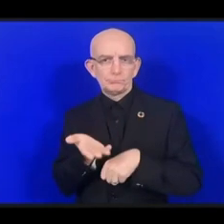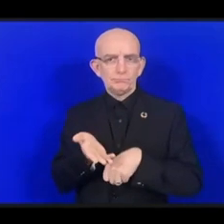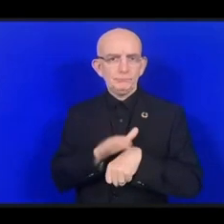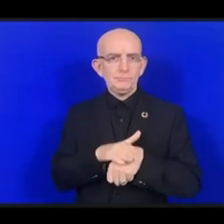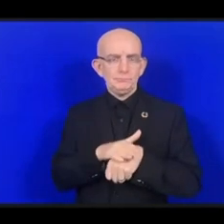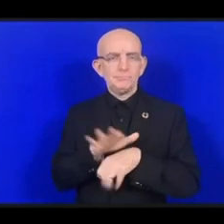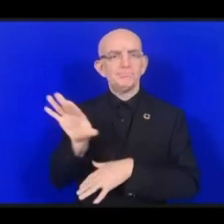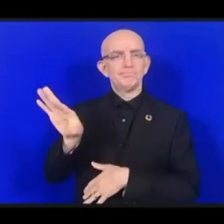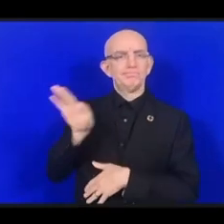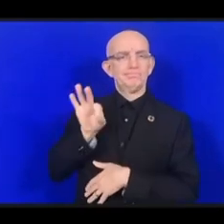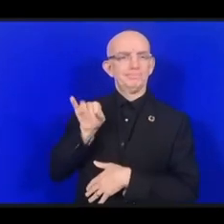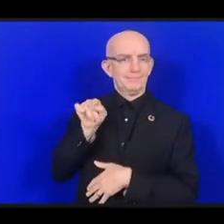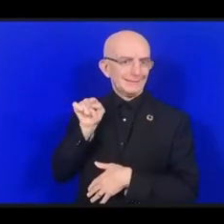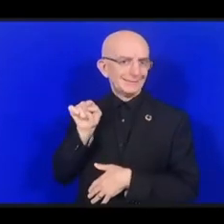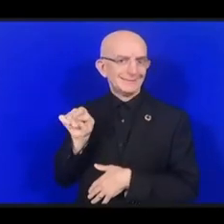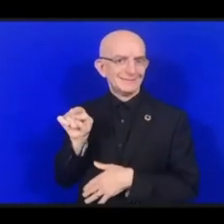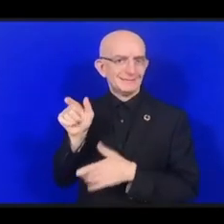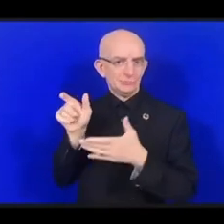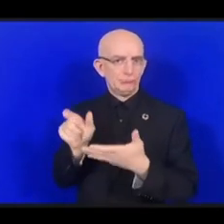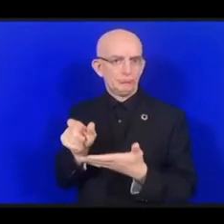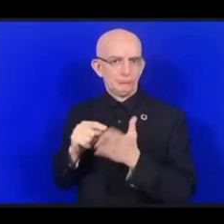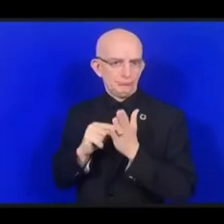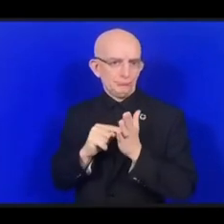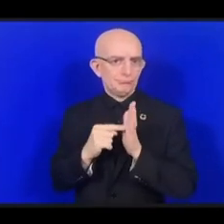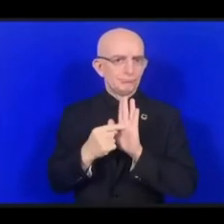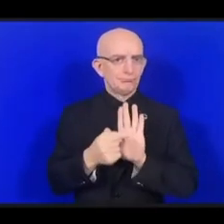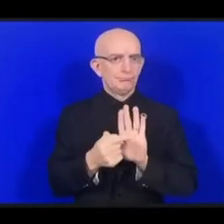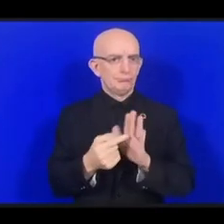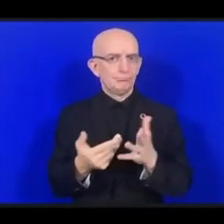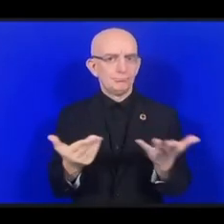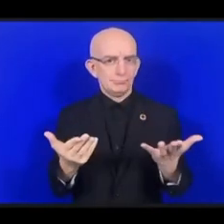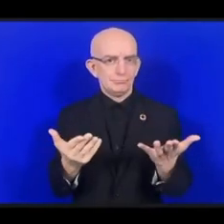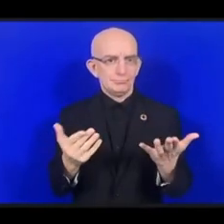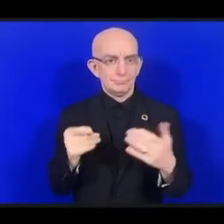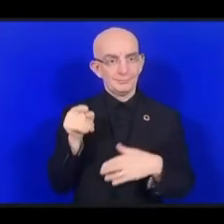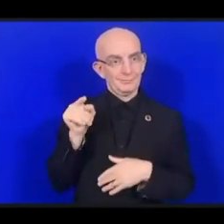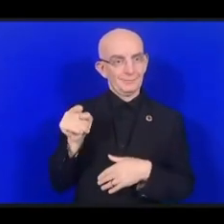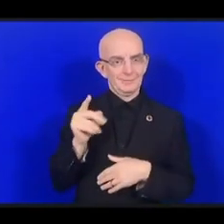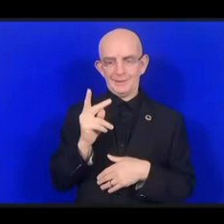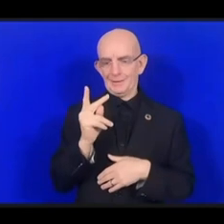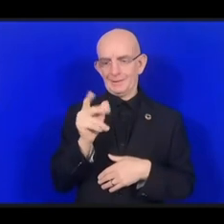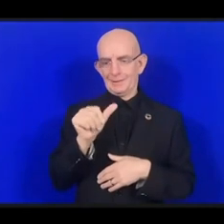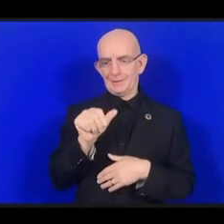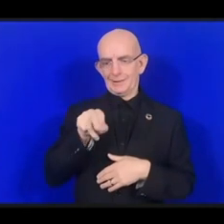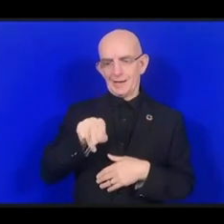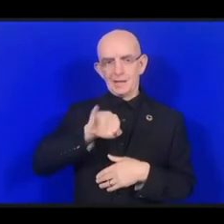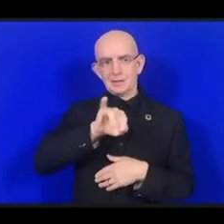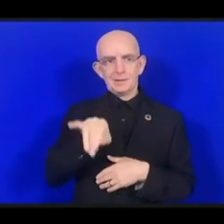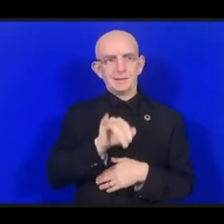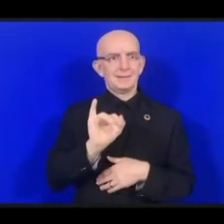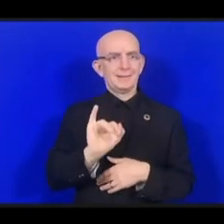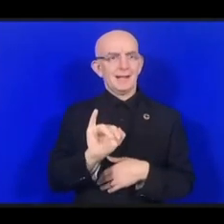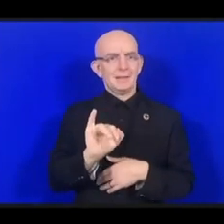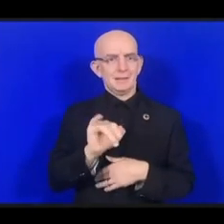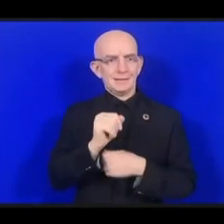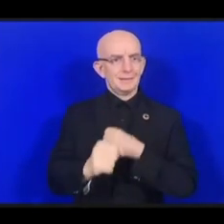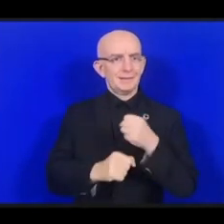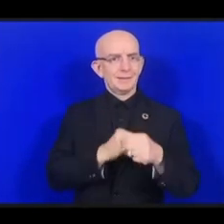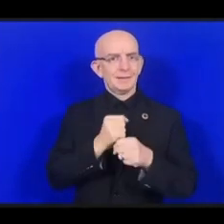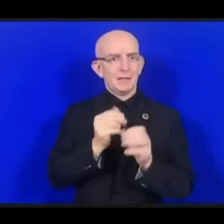اليابانيه وكان حرف الكانجي لعام 2011 كيسوه وهو